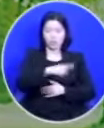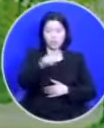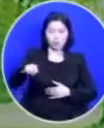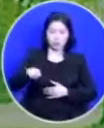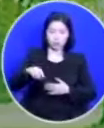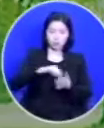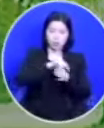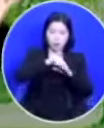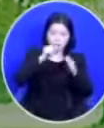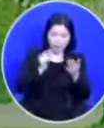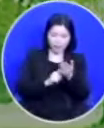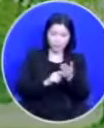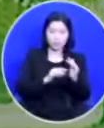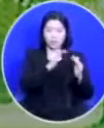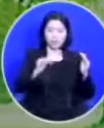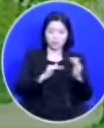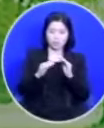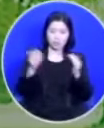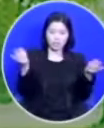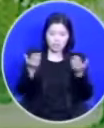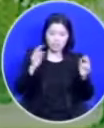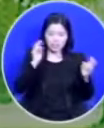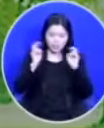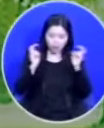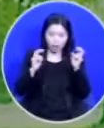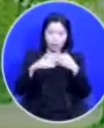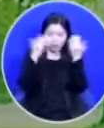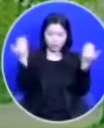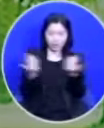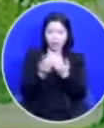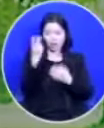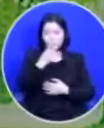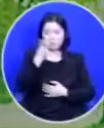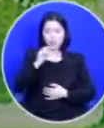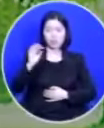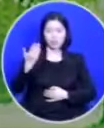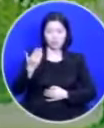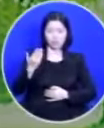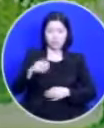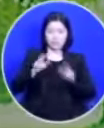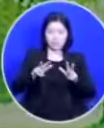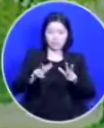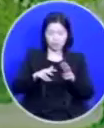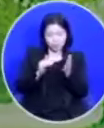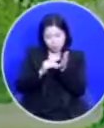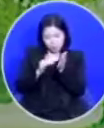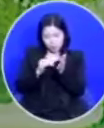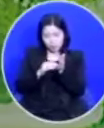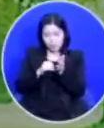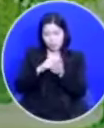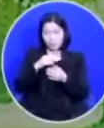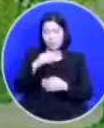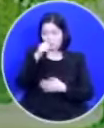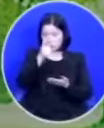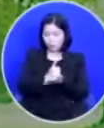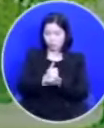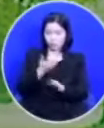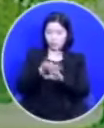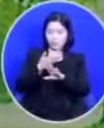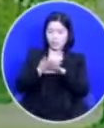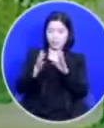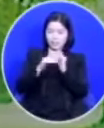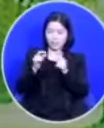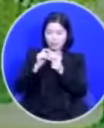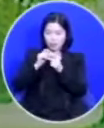직장 사업 다 점검에 됩니다 지금 은근슬쩍 죄 짓고 살고 남 속이고 살고 거짓으로